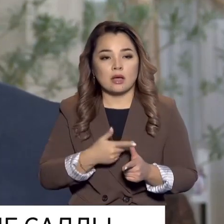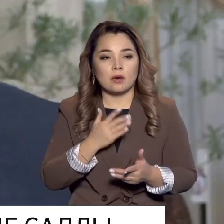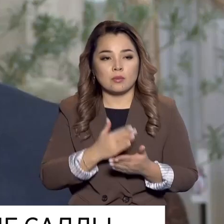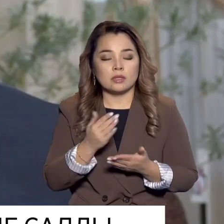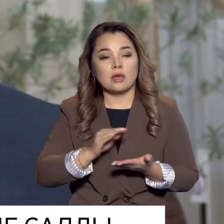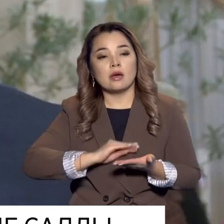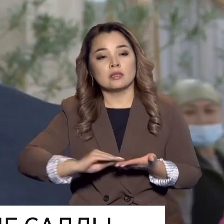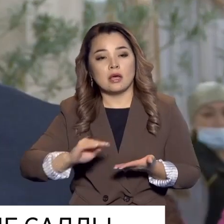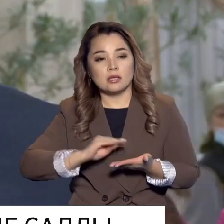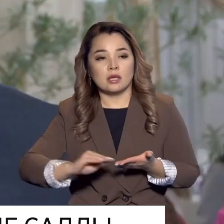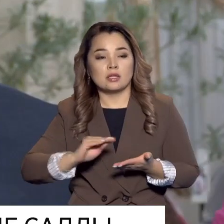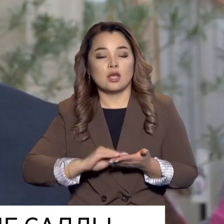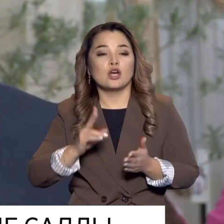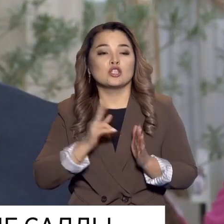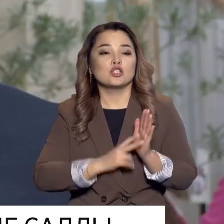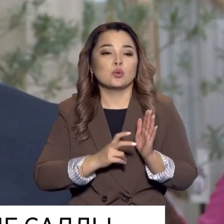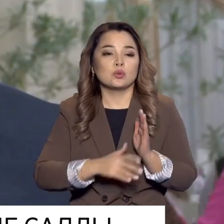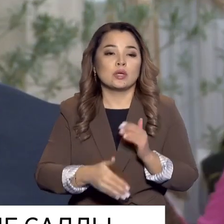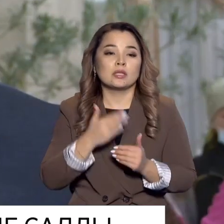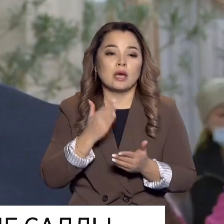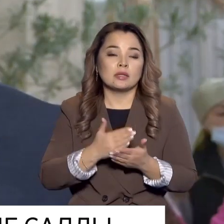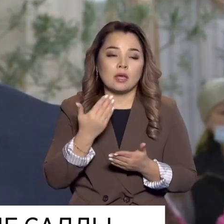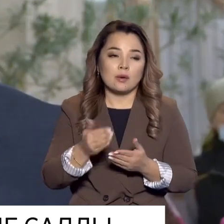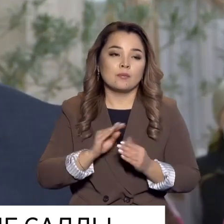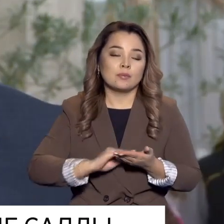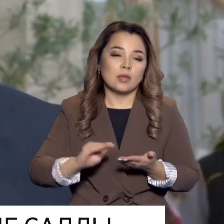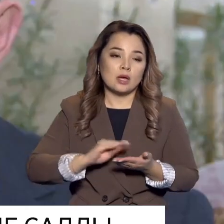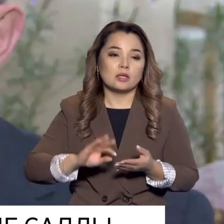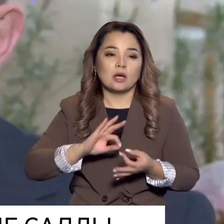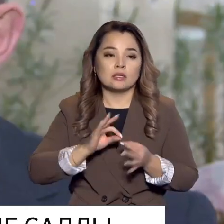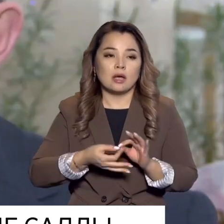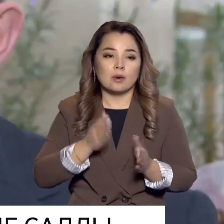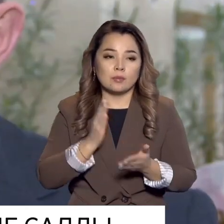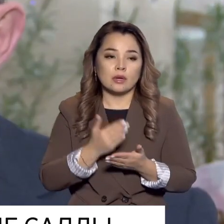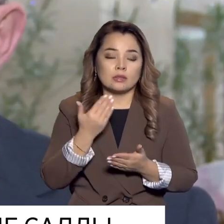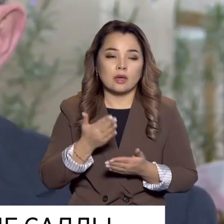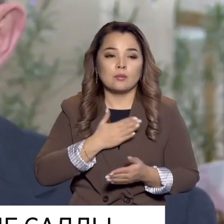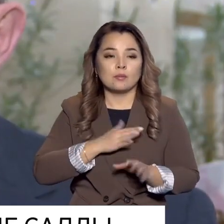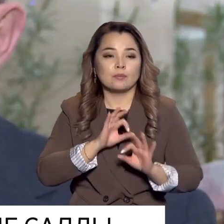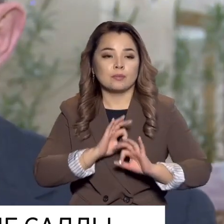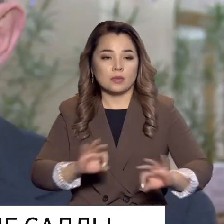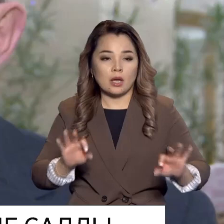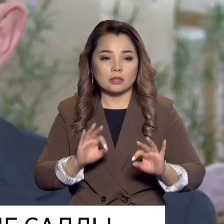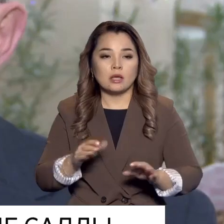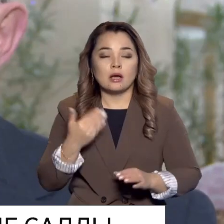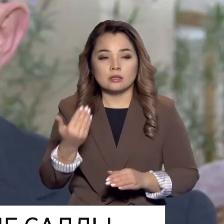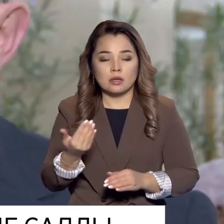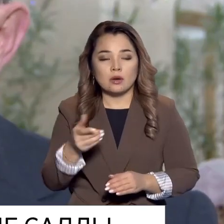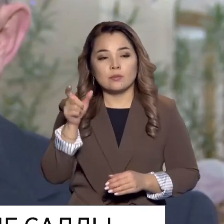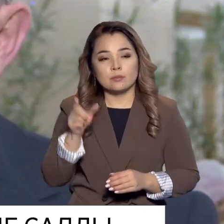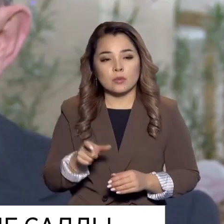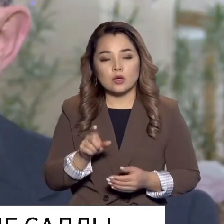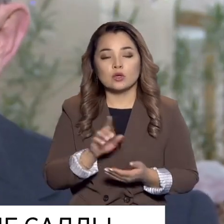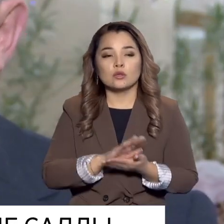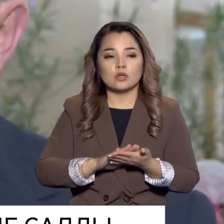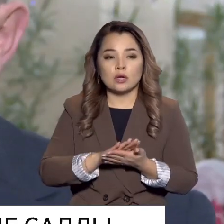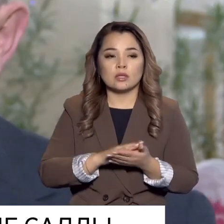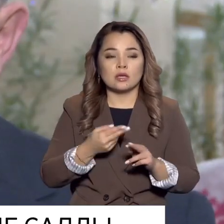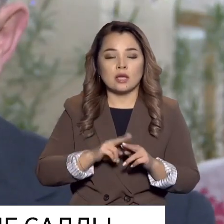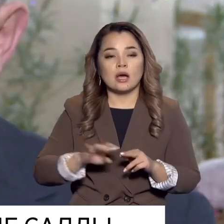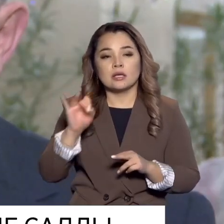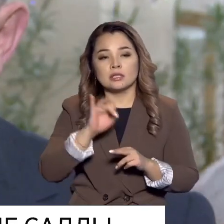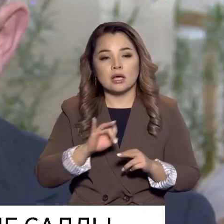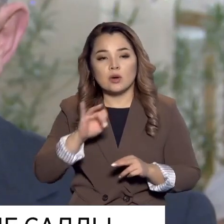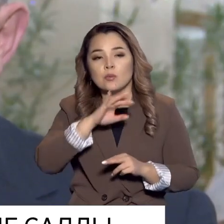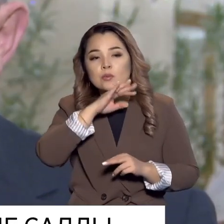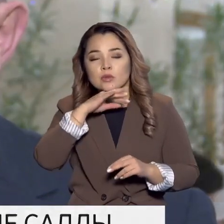қаламынан 800-ден аса ғылыми жұмыстар жарық көрді. Мен айтар едім, Талас Омарбековтің бірде бір күні тарих ғылымы